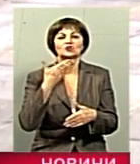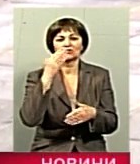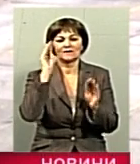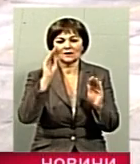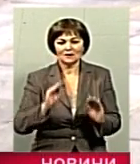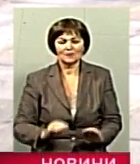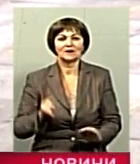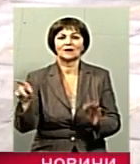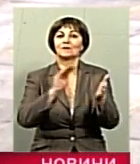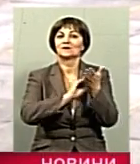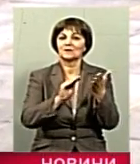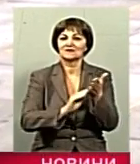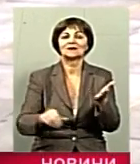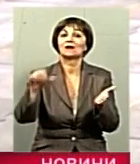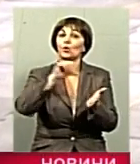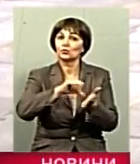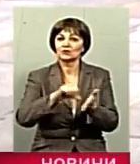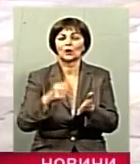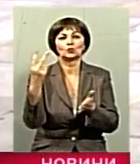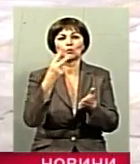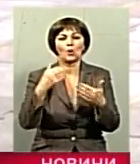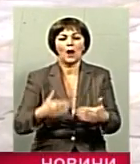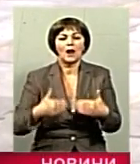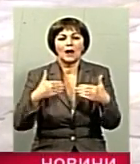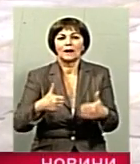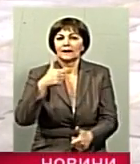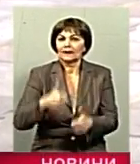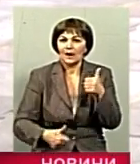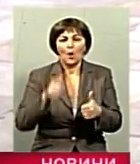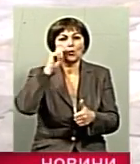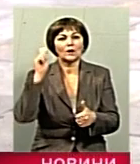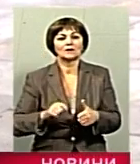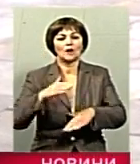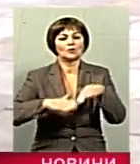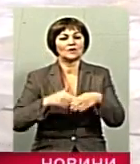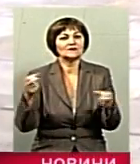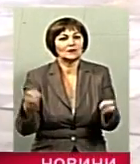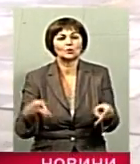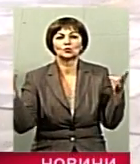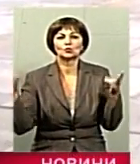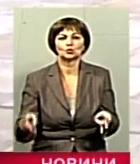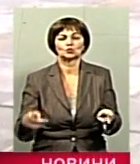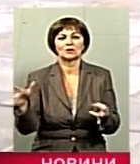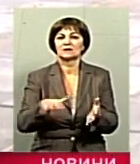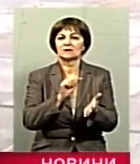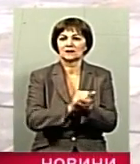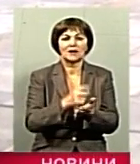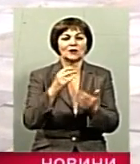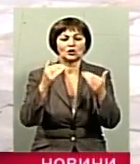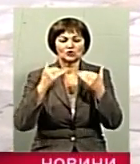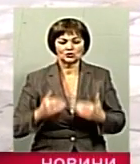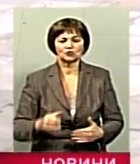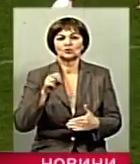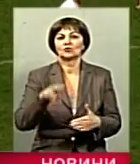написано, що для участі в другій лізі України професіональній потрібно аматорські зайняти не нижче, ніж